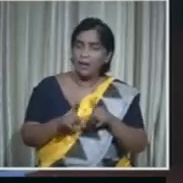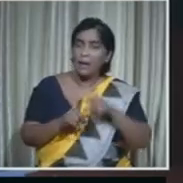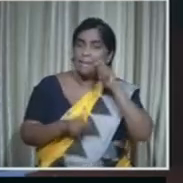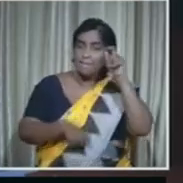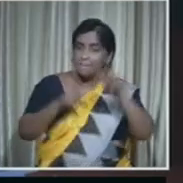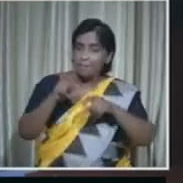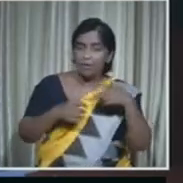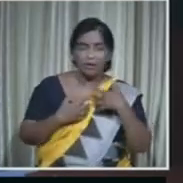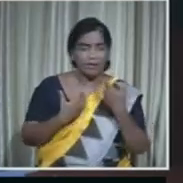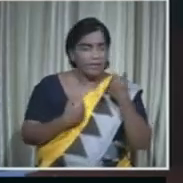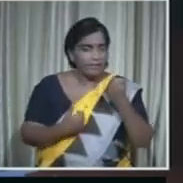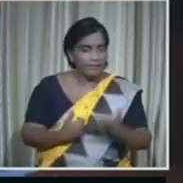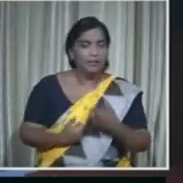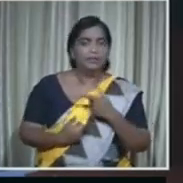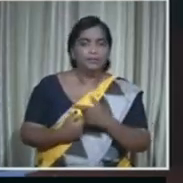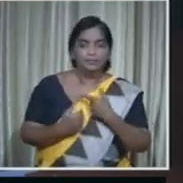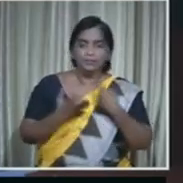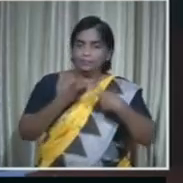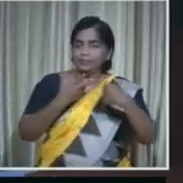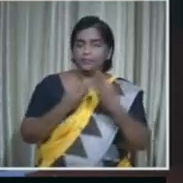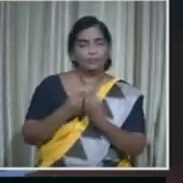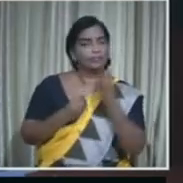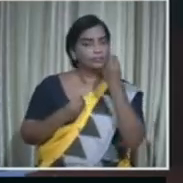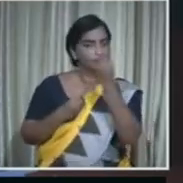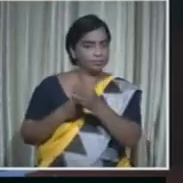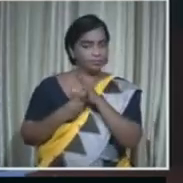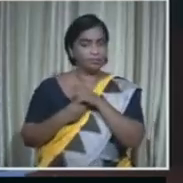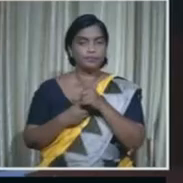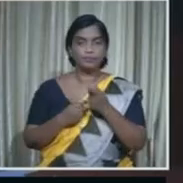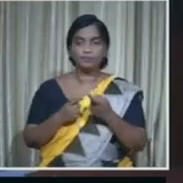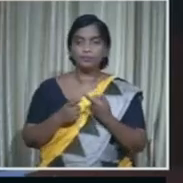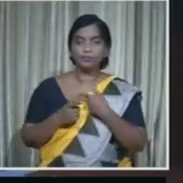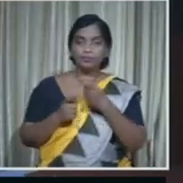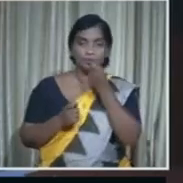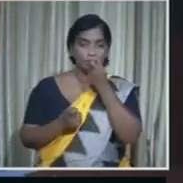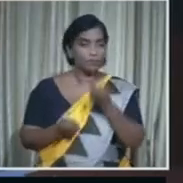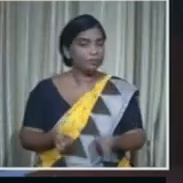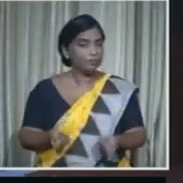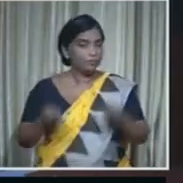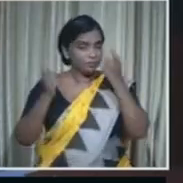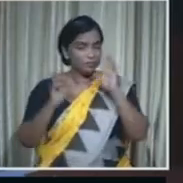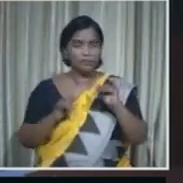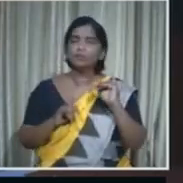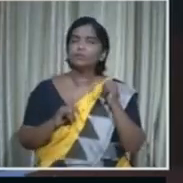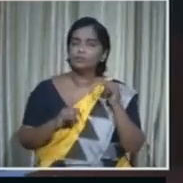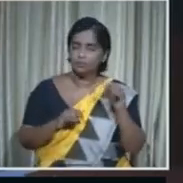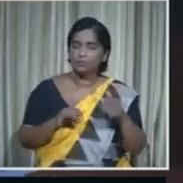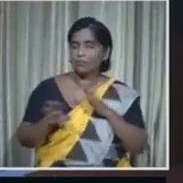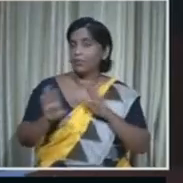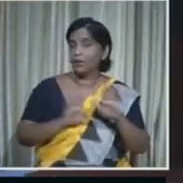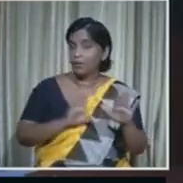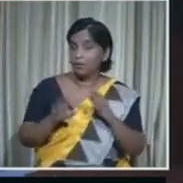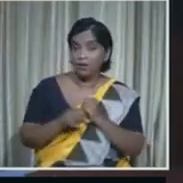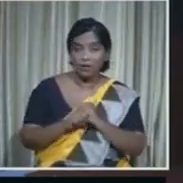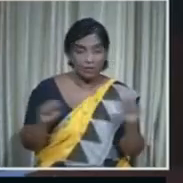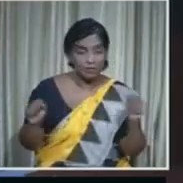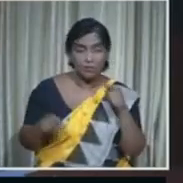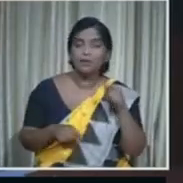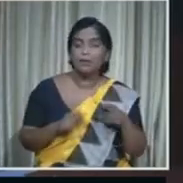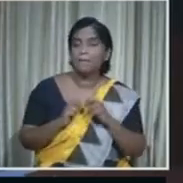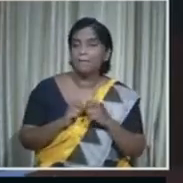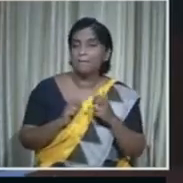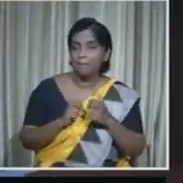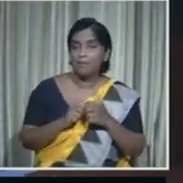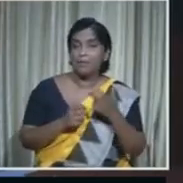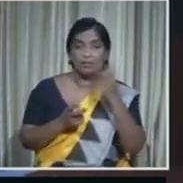පුරවැසියන්ගේ අත්‍යවශ්‍ය දේවල් ටික ලබා දීමත් මේ අධික ලෙස බාහණ්ඩ මිල ඉහළ යාමත් යම් ප්‍රමාණයකට සමනය කරේ නැත්නම් මේ අර්බුදී මේ